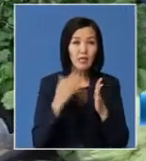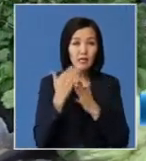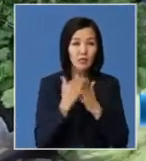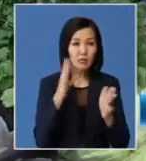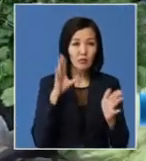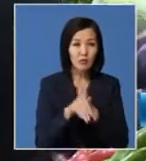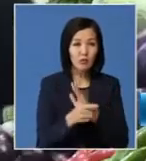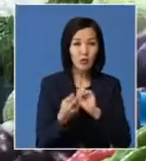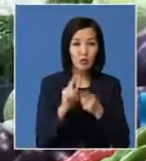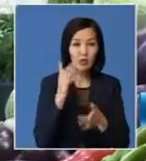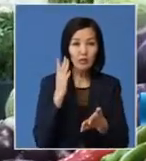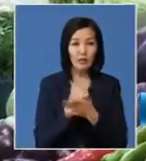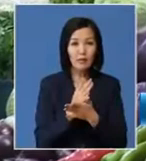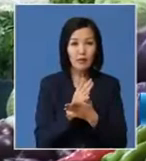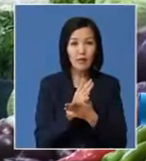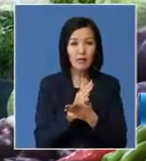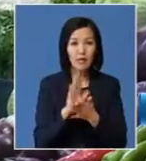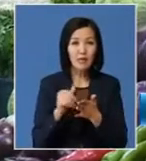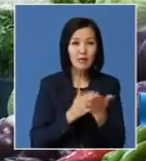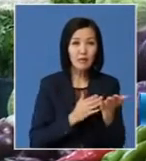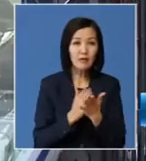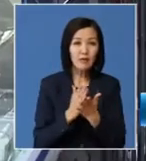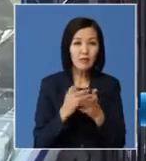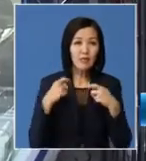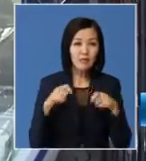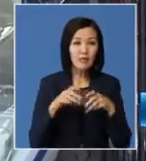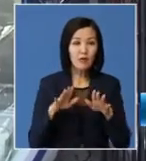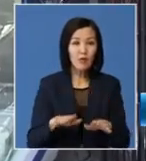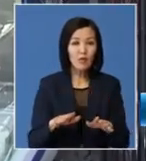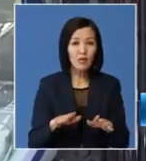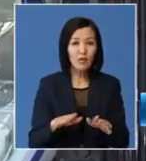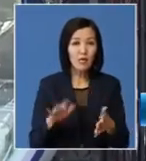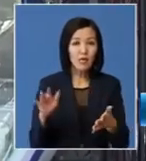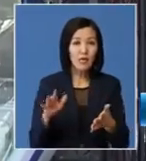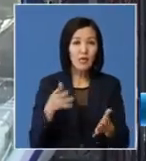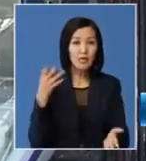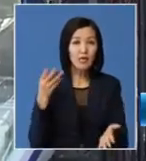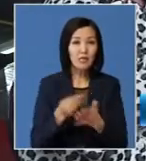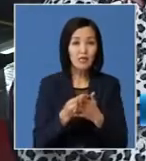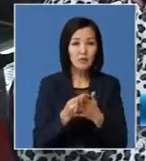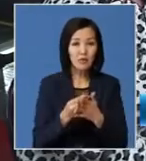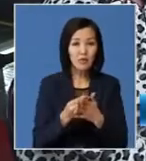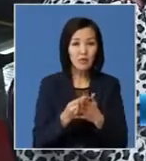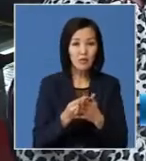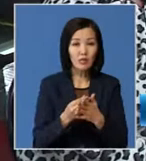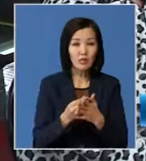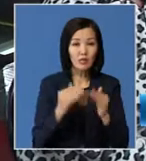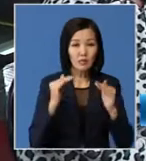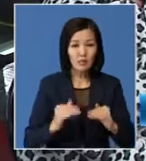айтарлықтай өзгерістер болды. Ал мұның негізгі бағыты сауда орындарындағы қолма-қол есептесудің үлесін қысқарту дейді түсіндіру